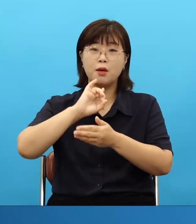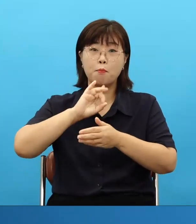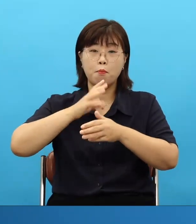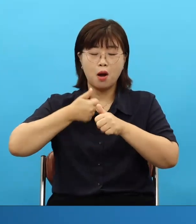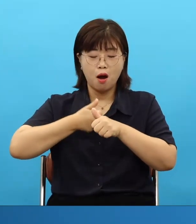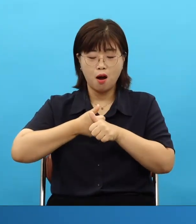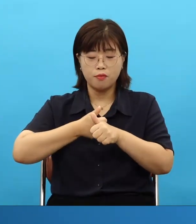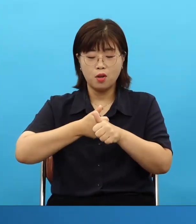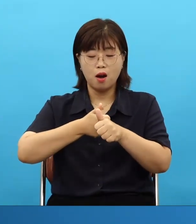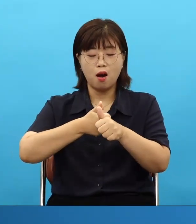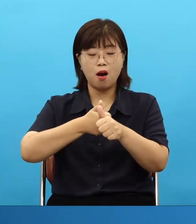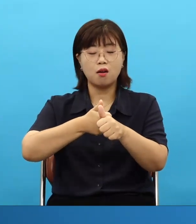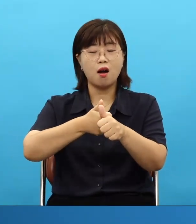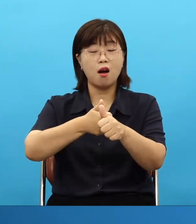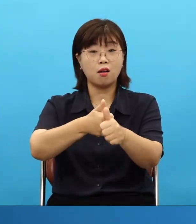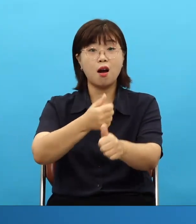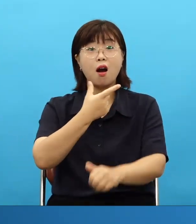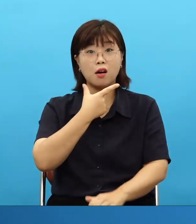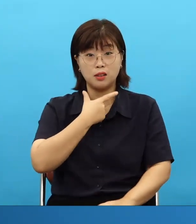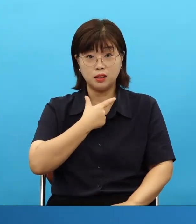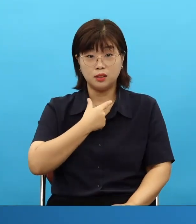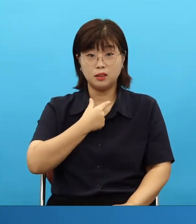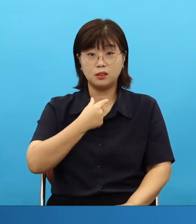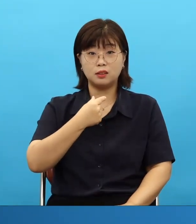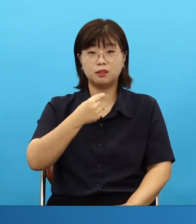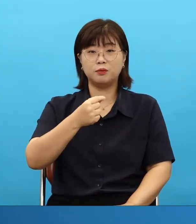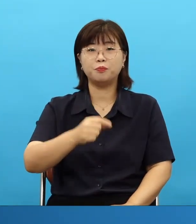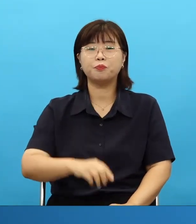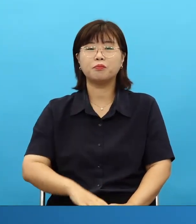주님 내 주와 맺은 언약은